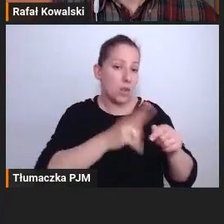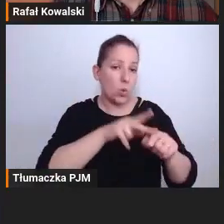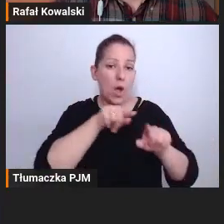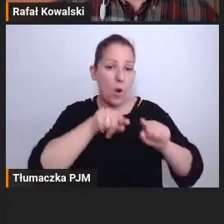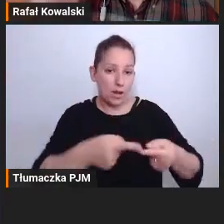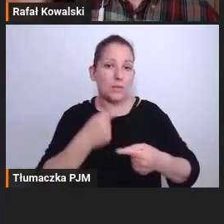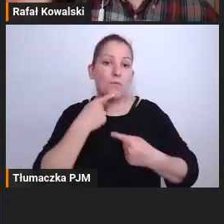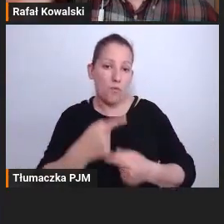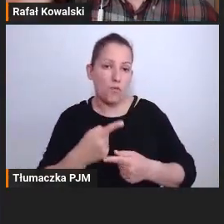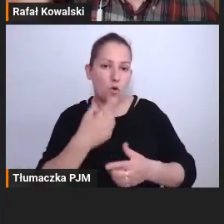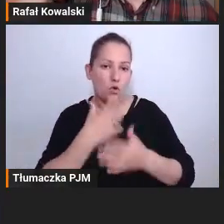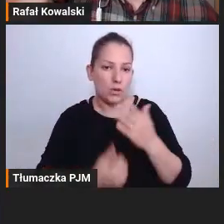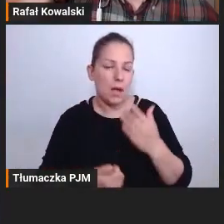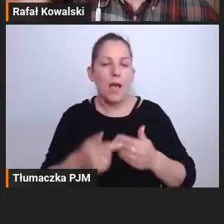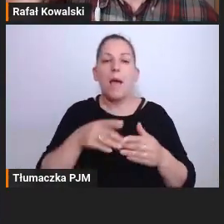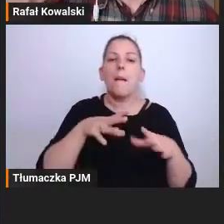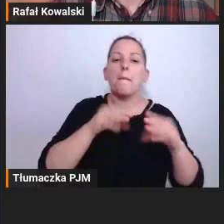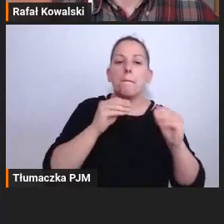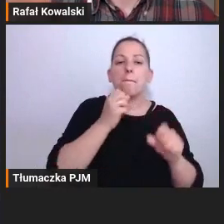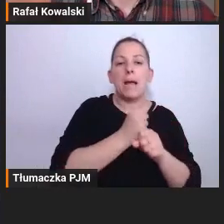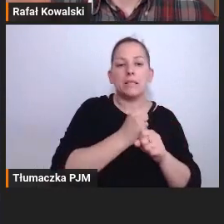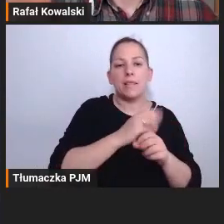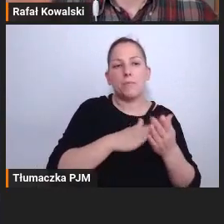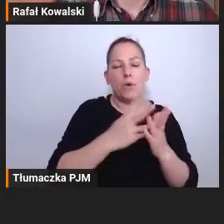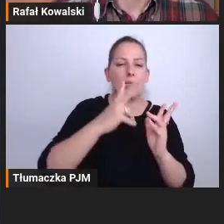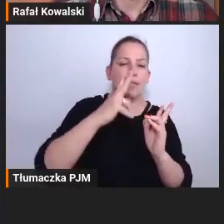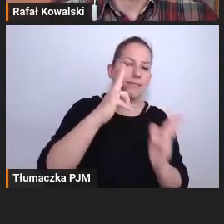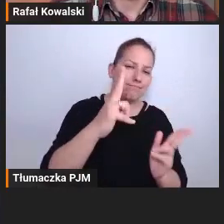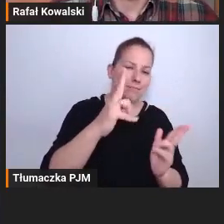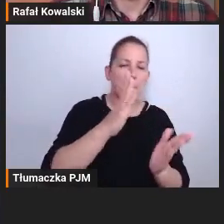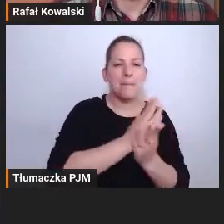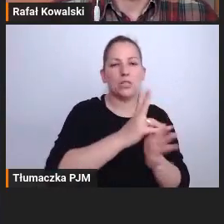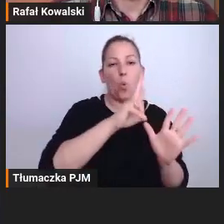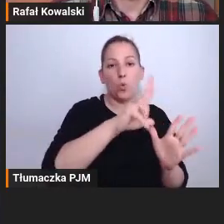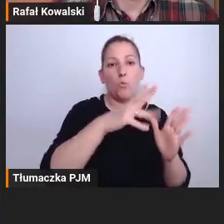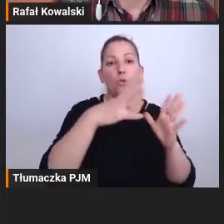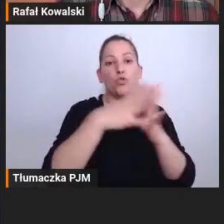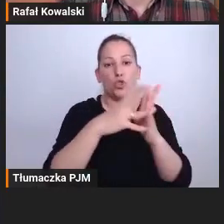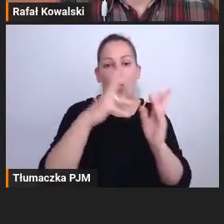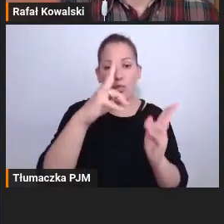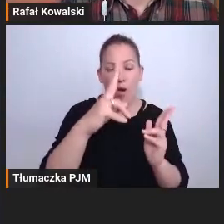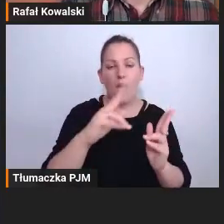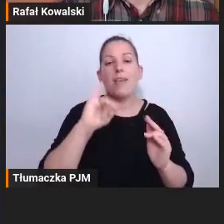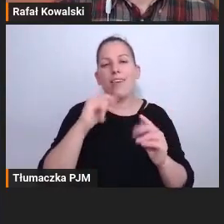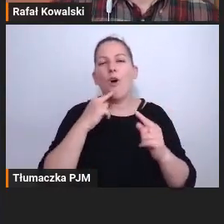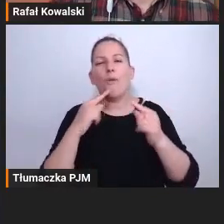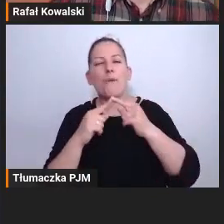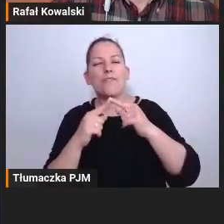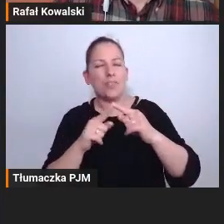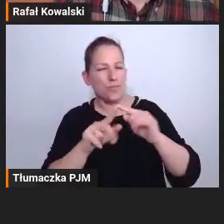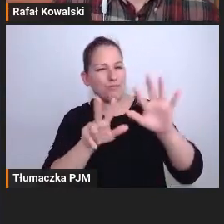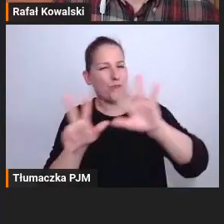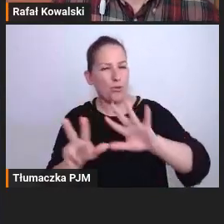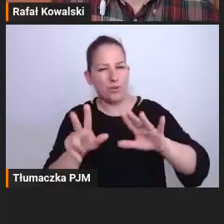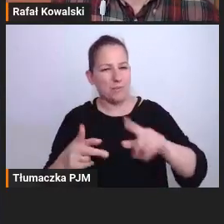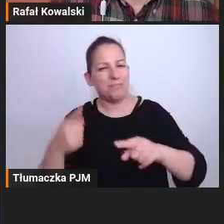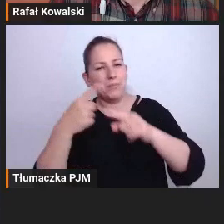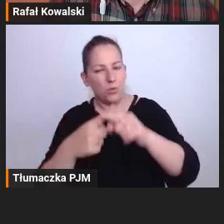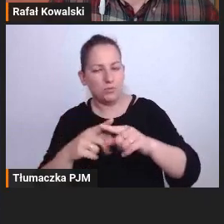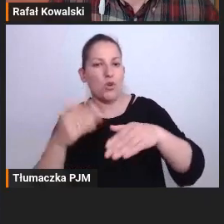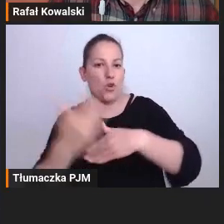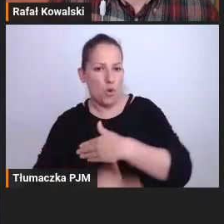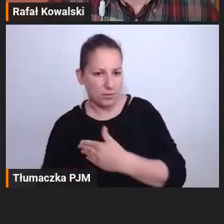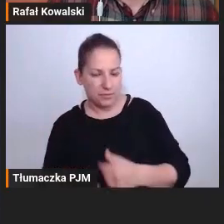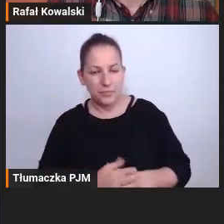mówią pracowniku, możesz rozpocząć pracę w jakimś przedziale czasowym między 8 a 10 i odpowiednio w późniejszych godzinach tę pracę